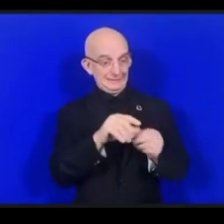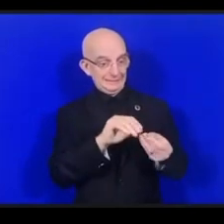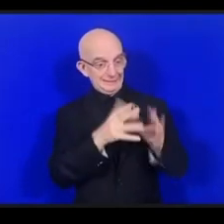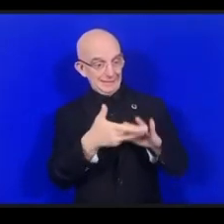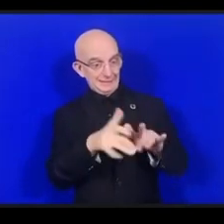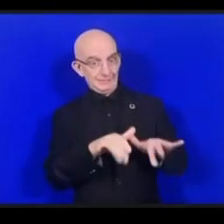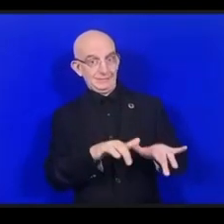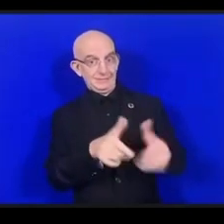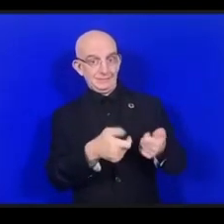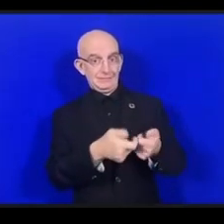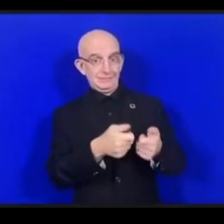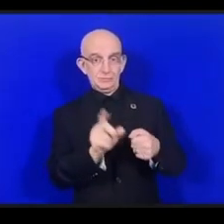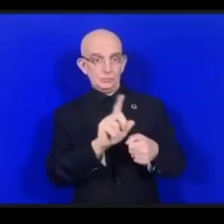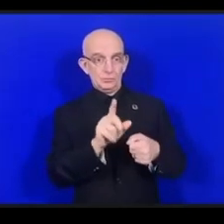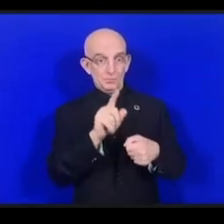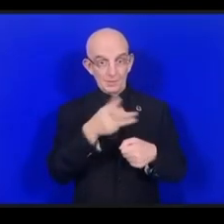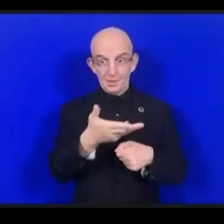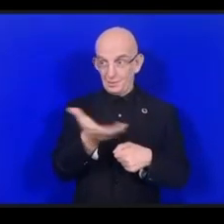在